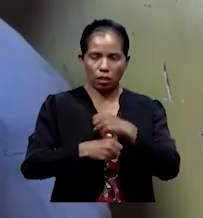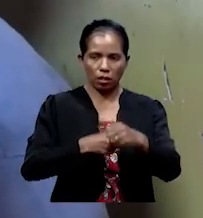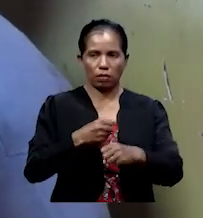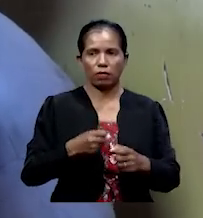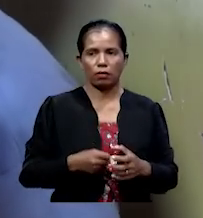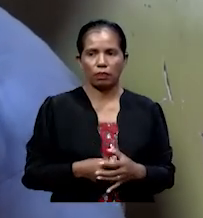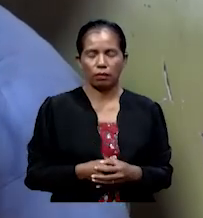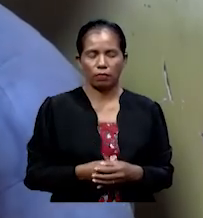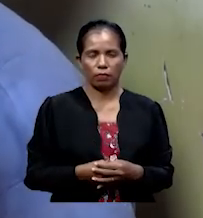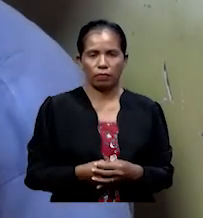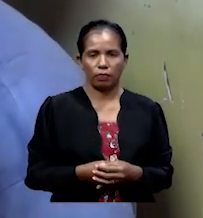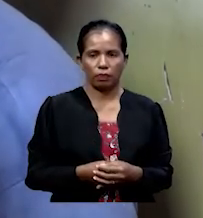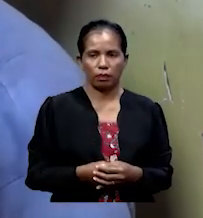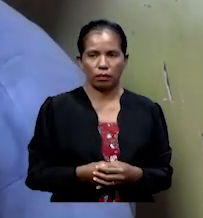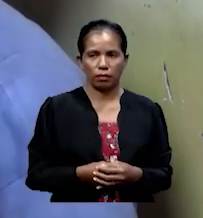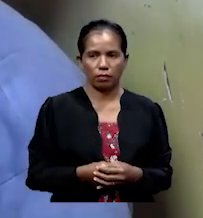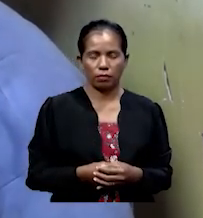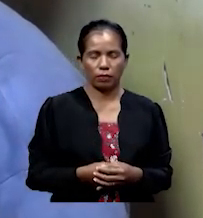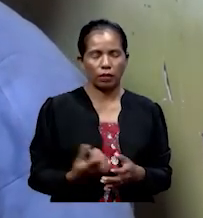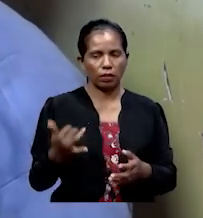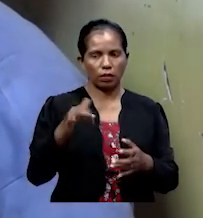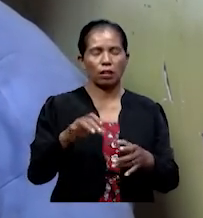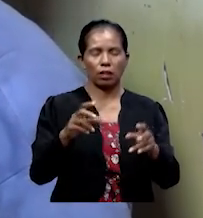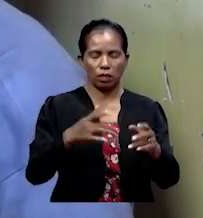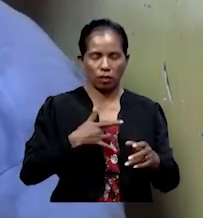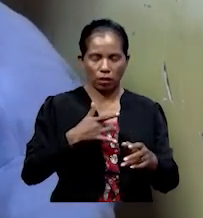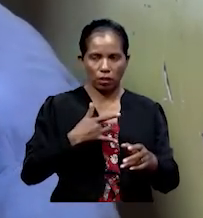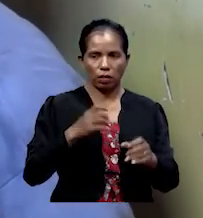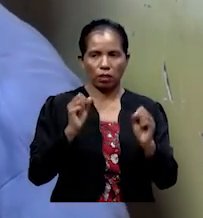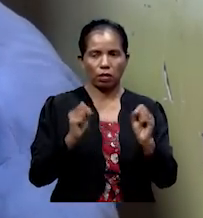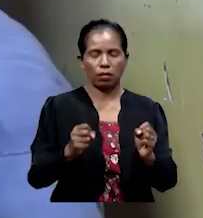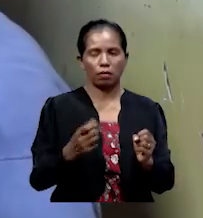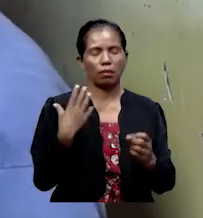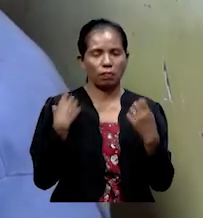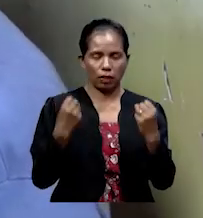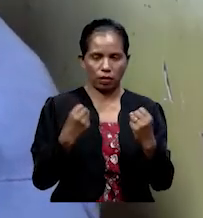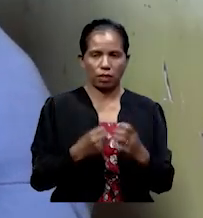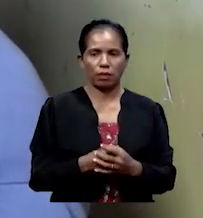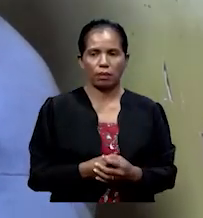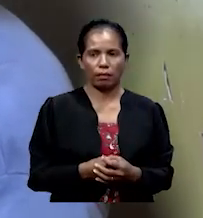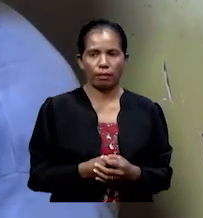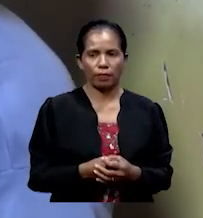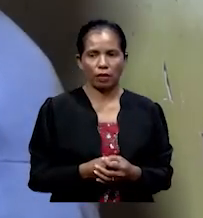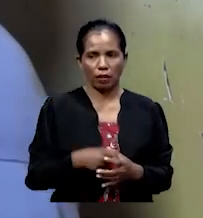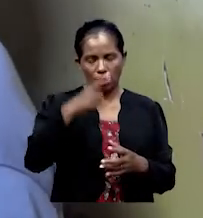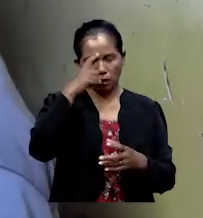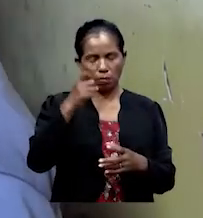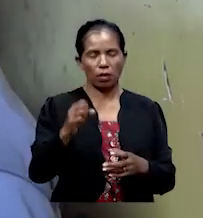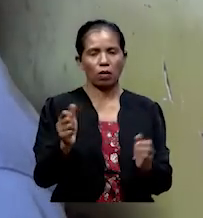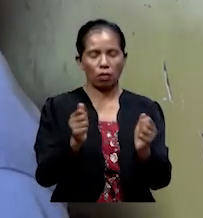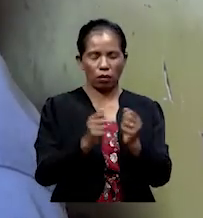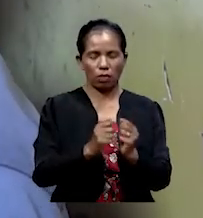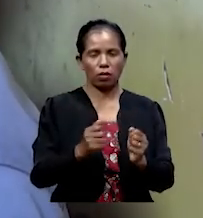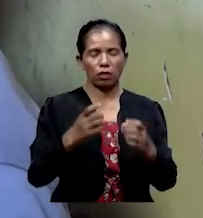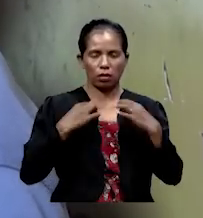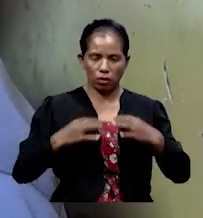Teros. Berjuang si Noro berjuang si Noro nama kas ne bens. Tama ida masuk kondesa wan satu wan